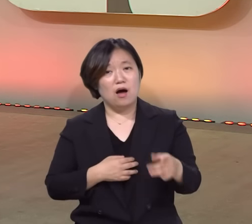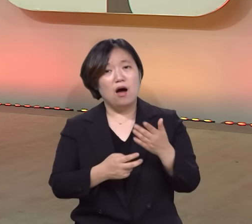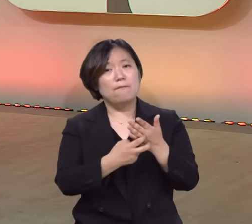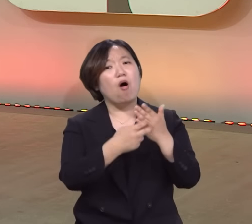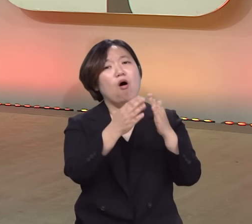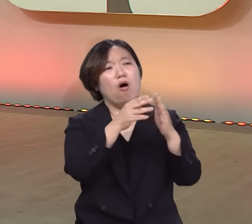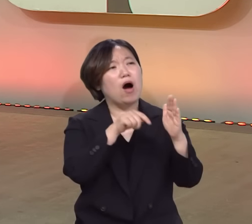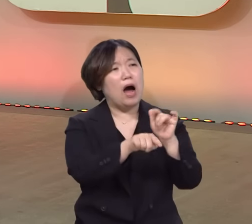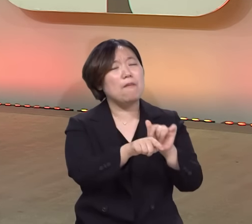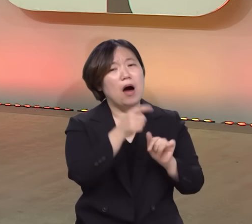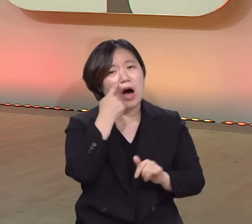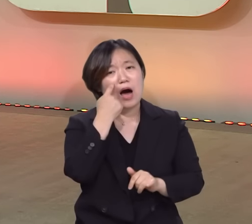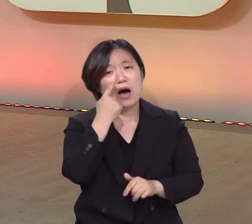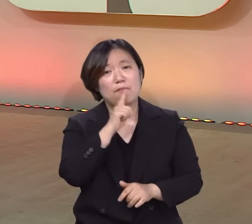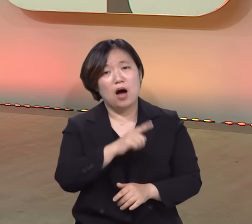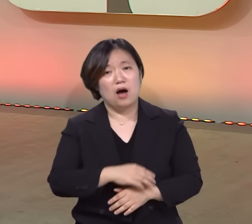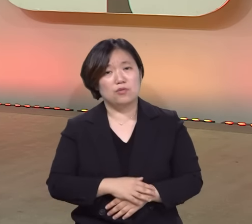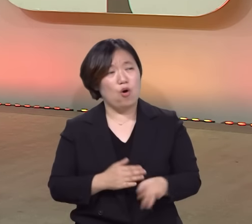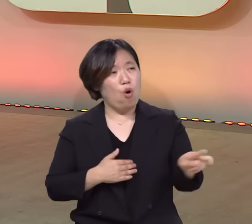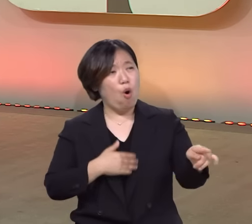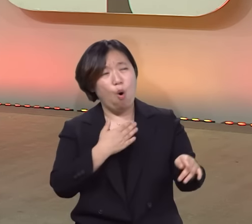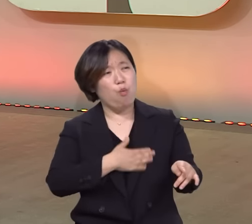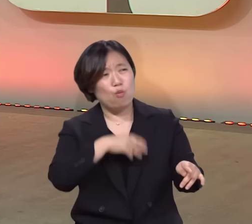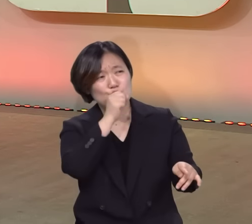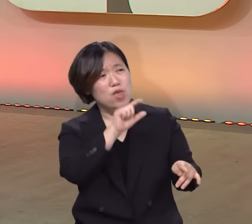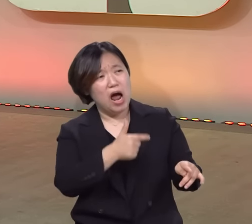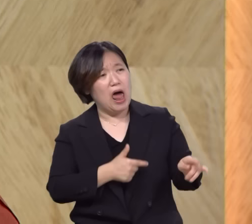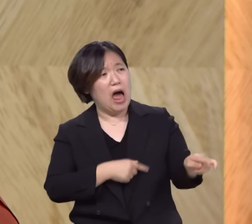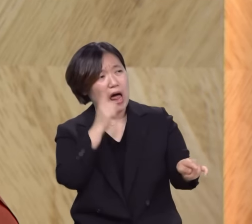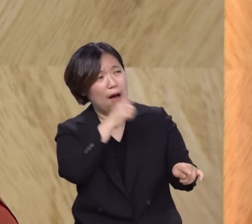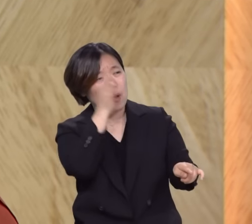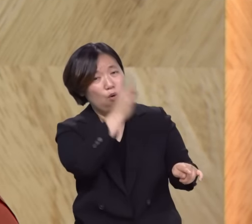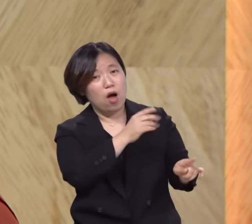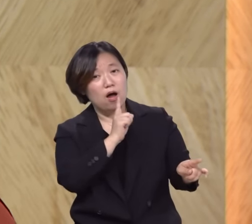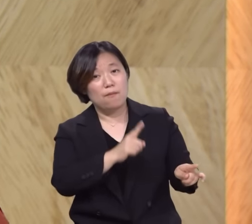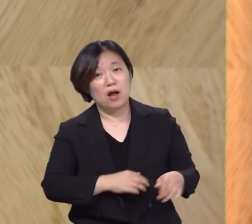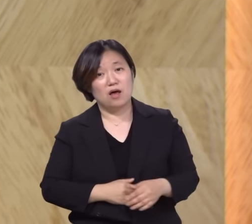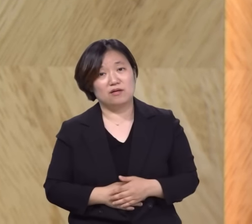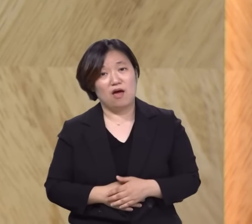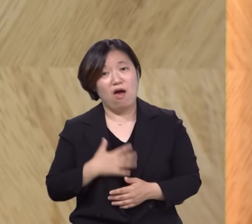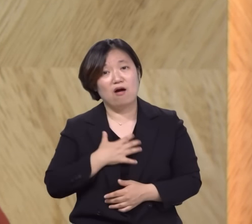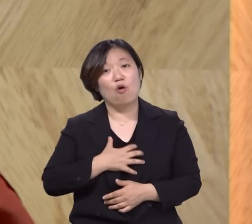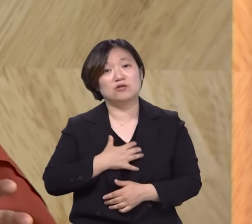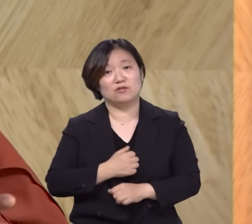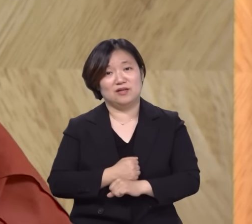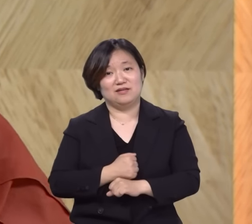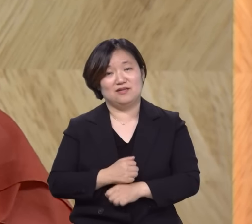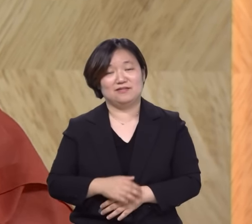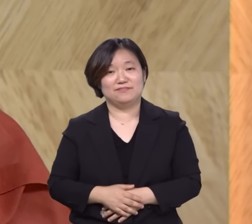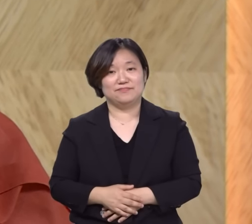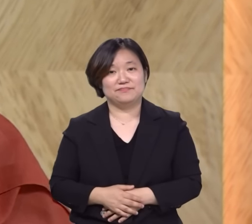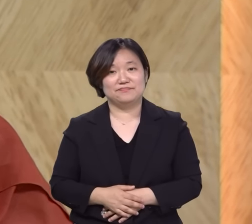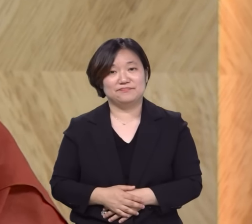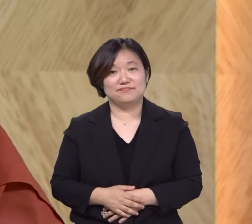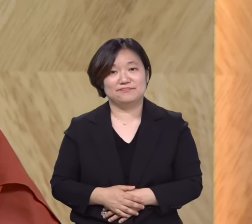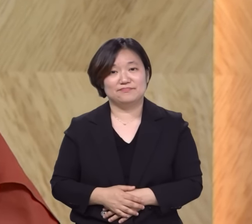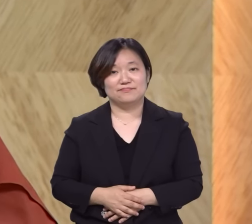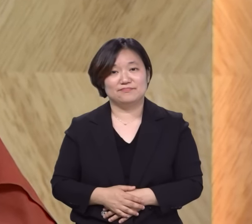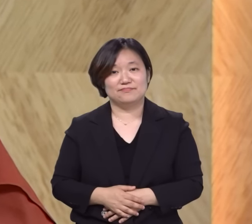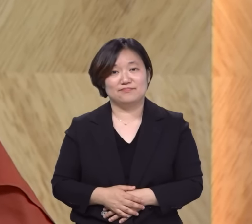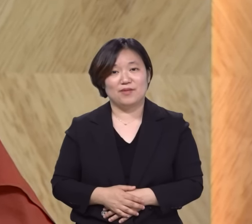한번가 봅시다 아우 그 몸 상태가 너무 안 좋아 보여 그래서 이제 스님들의